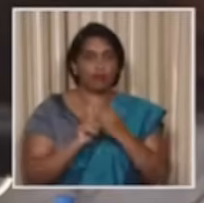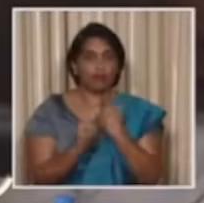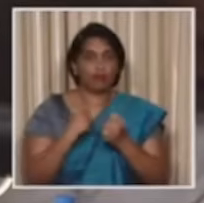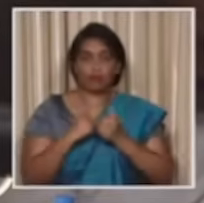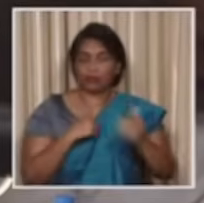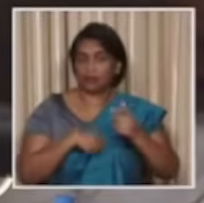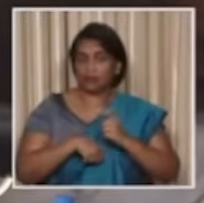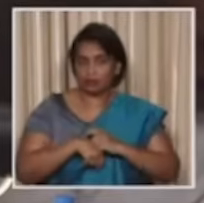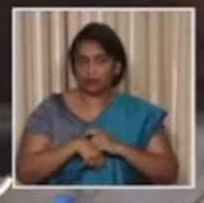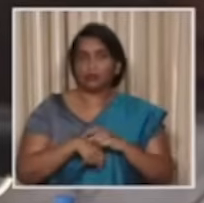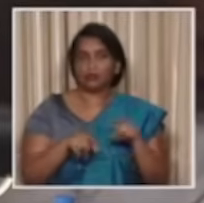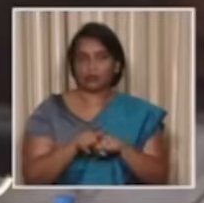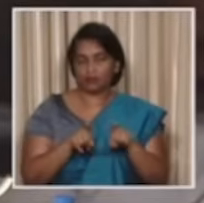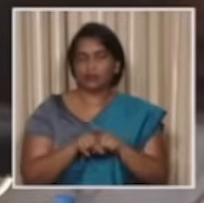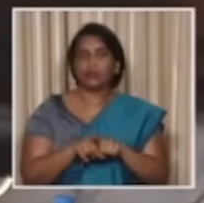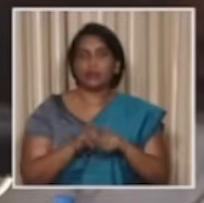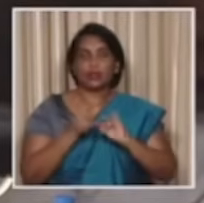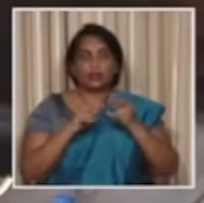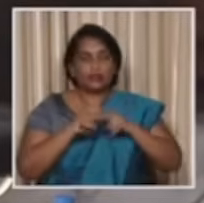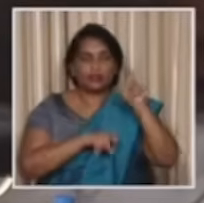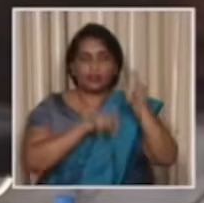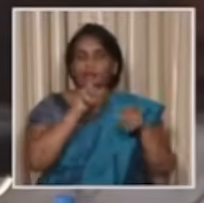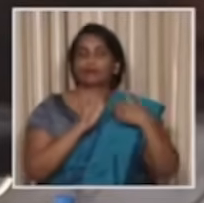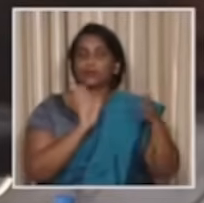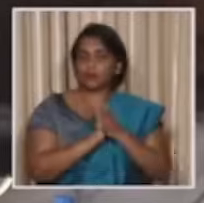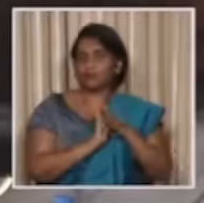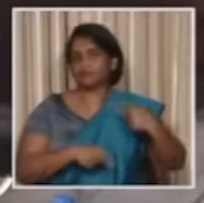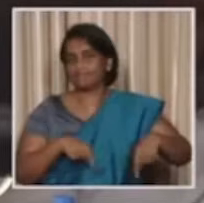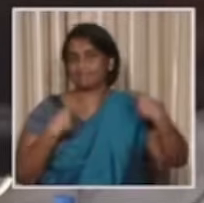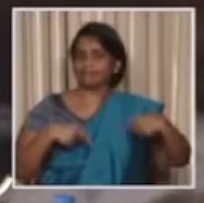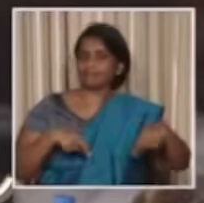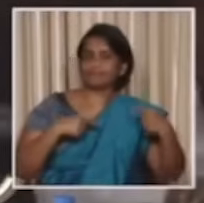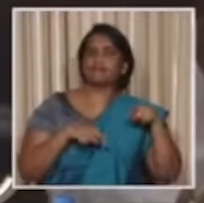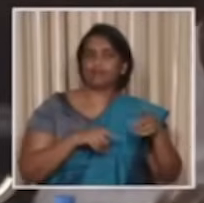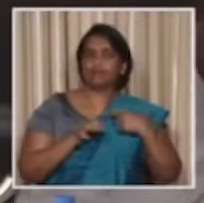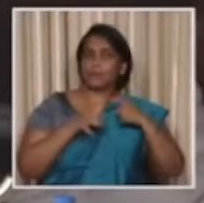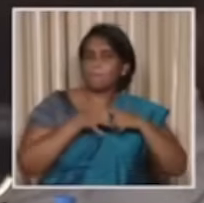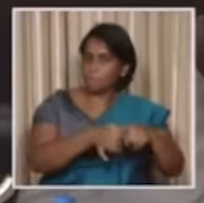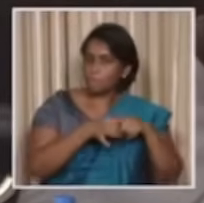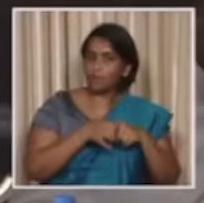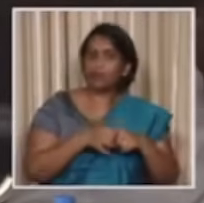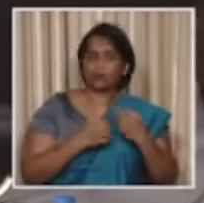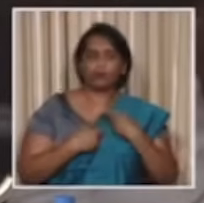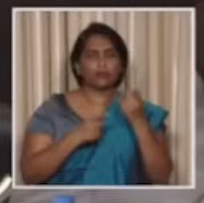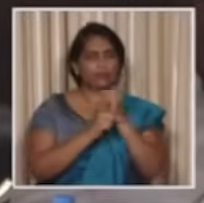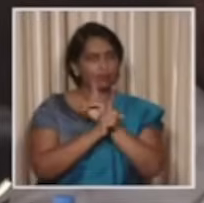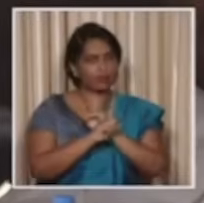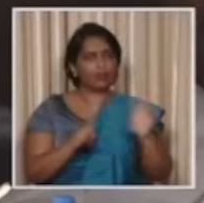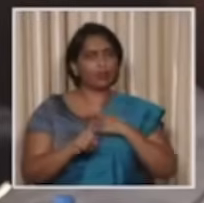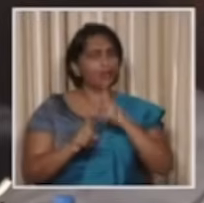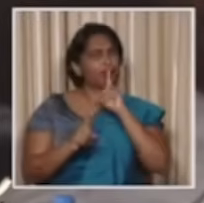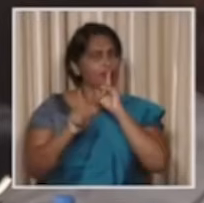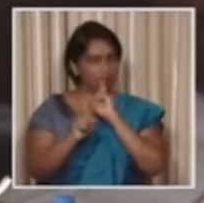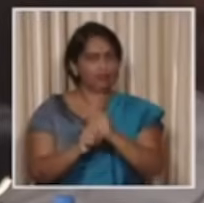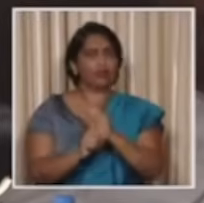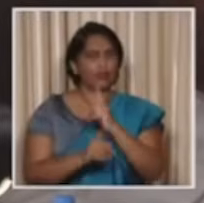විශ්ලේෂණයක් කරන්න. ඒ අවස්ථාවේ නිලධාරීන් සමග අපි තර්ක ඉදිරිපත් කරා. ඔවුන්ට ප්‍රශ්න කරා. අපි කෙලින්ම ඔවුන්ගෙන්